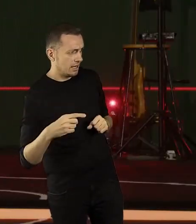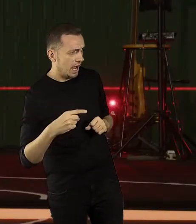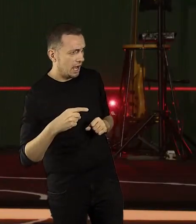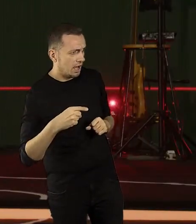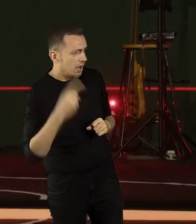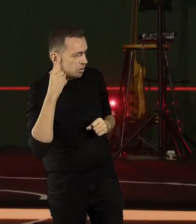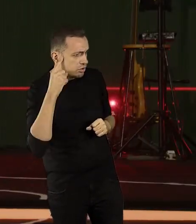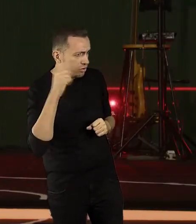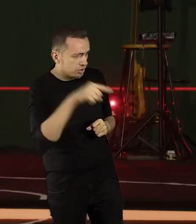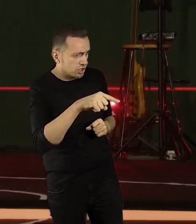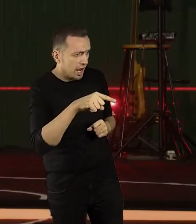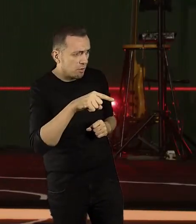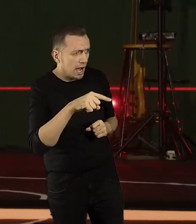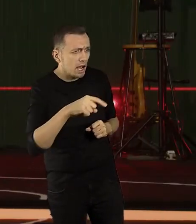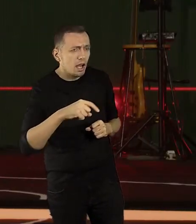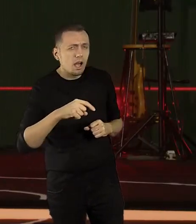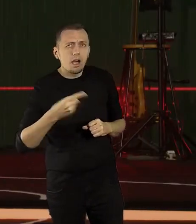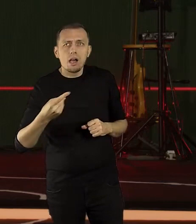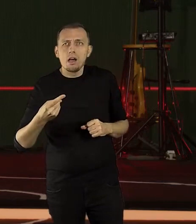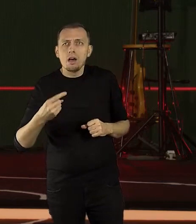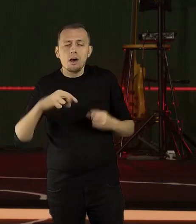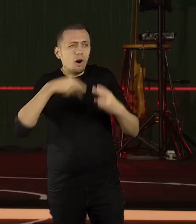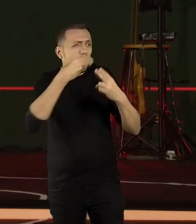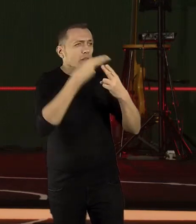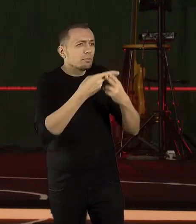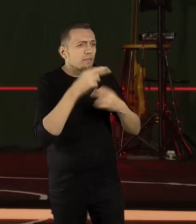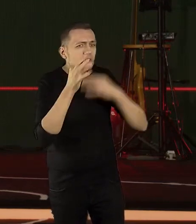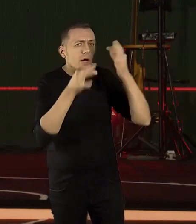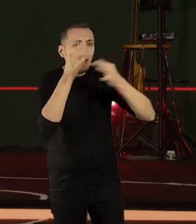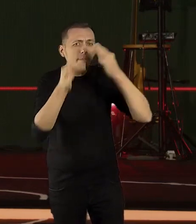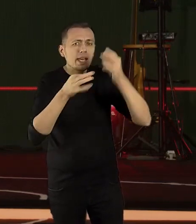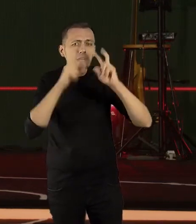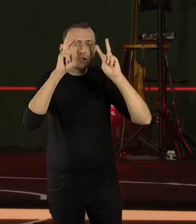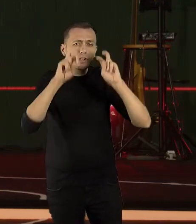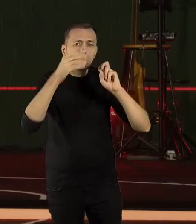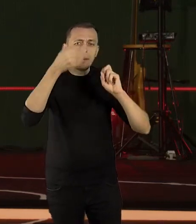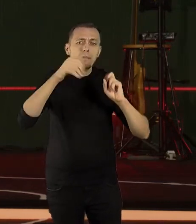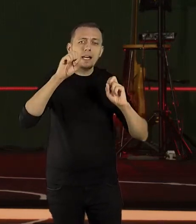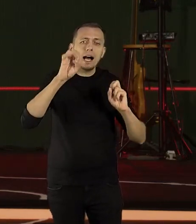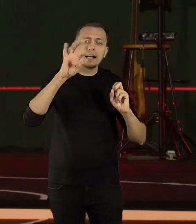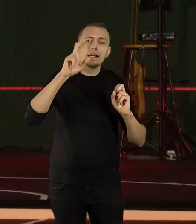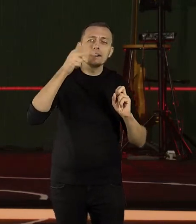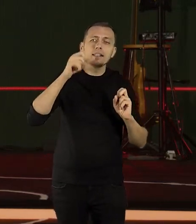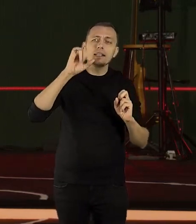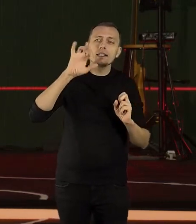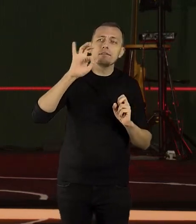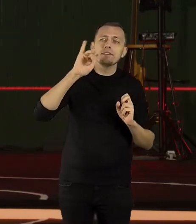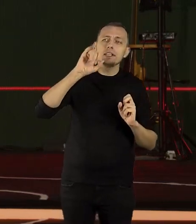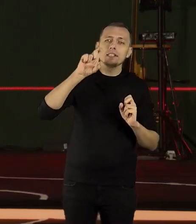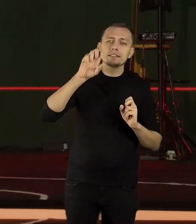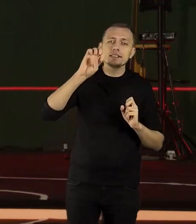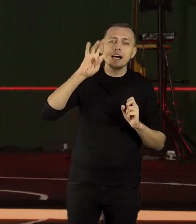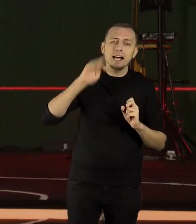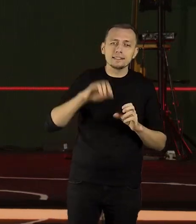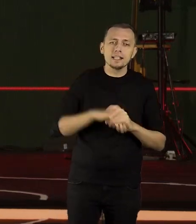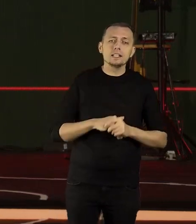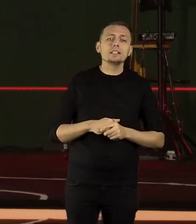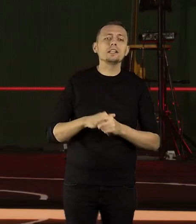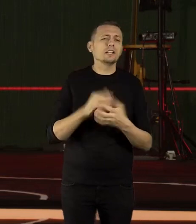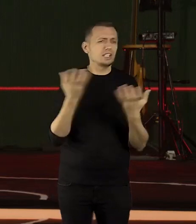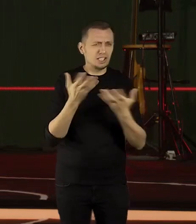właśnie Magnifikat, a jej słowa zostały zapisane w Ewangelii Łukasza w 1 rozdziale w wierszu od 46